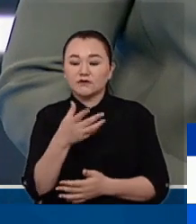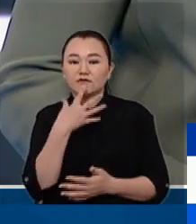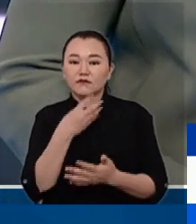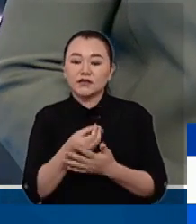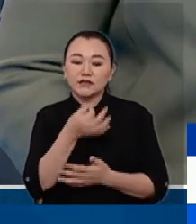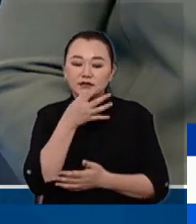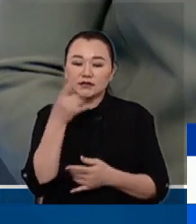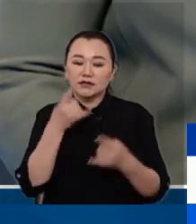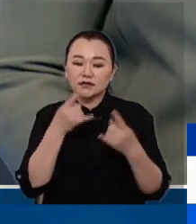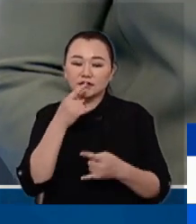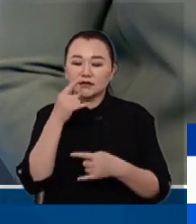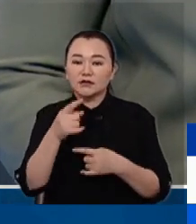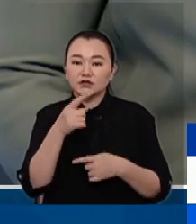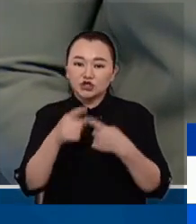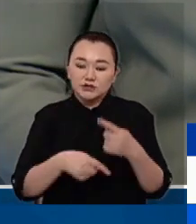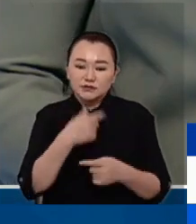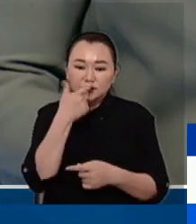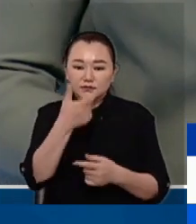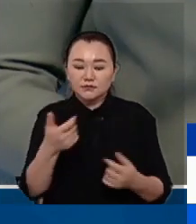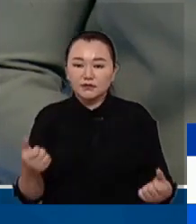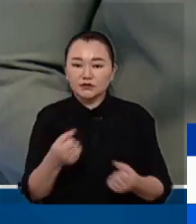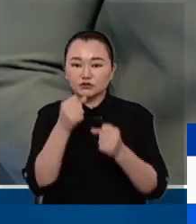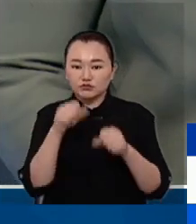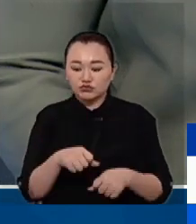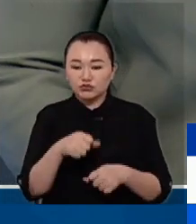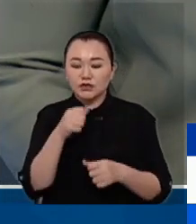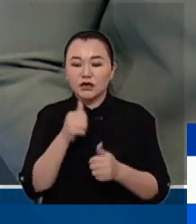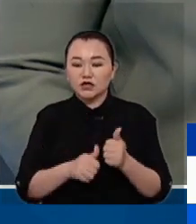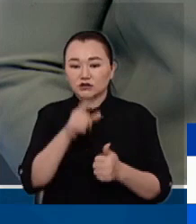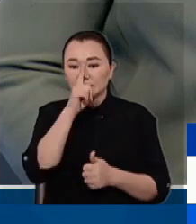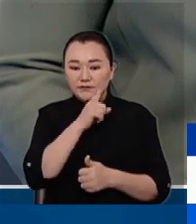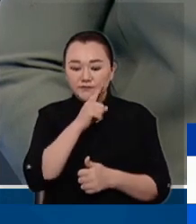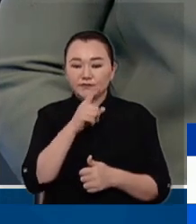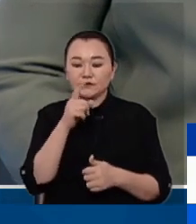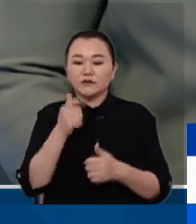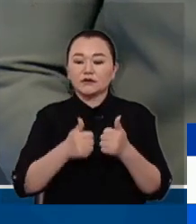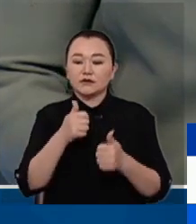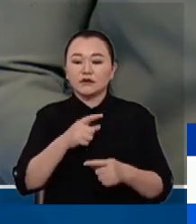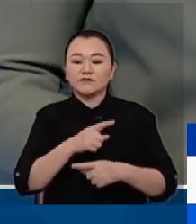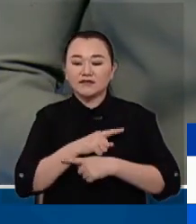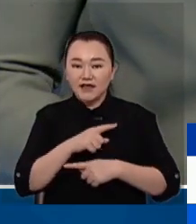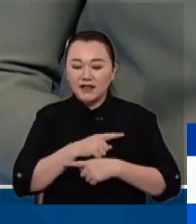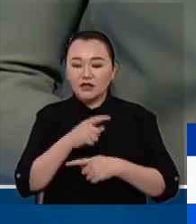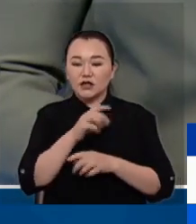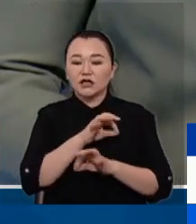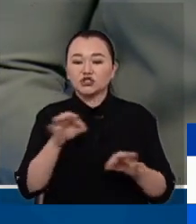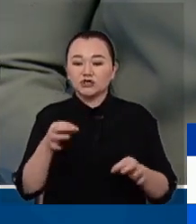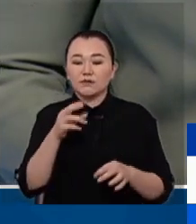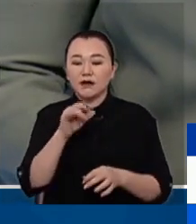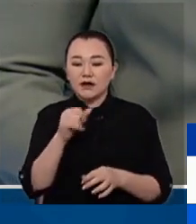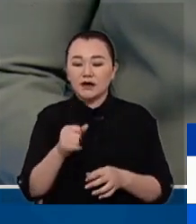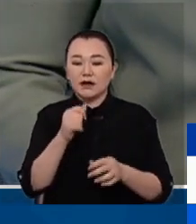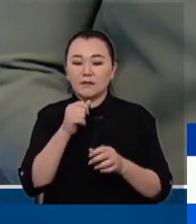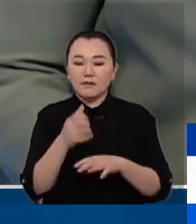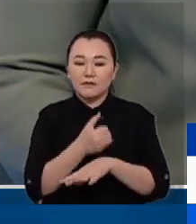жұптарды көгілдір экранның арғы бетінен ақ қолдай аласыз. Айта кетейік, әр айдың ақтық сыны нәтижесінде үздік жұптар жаңа көлік